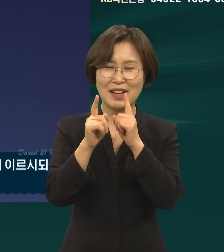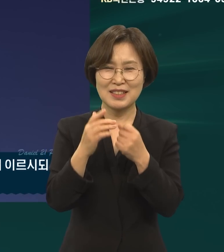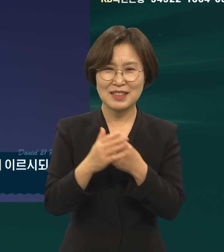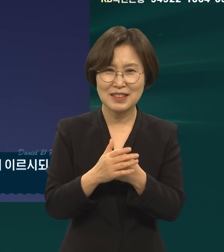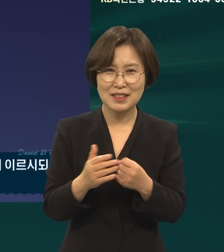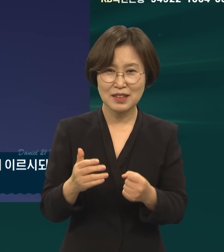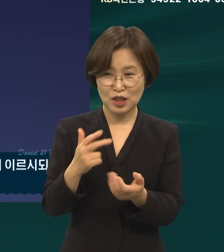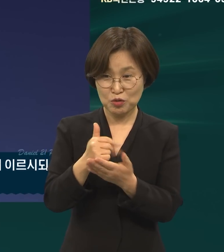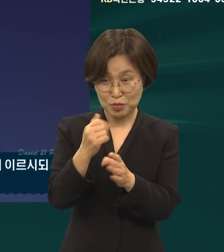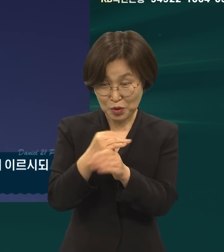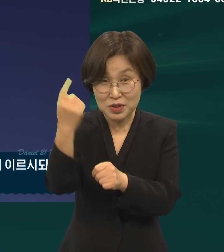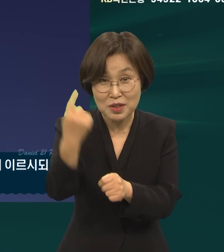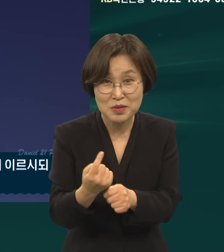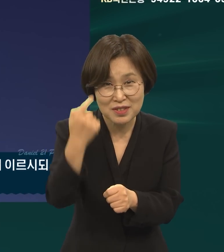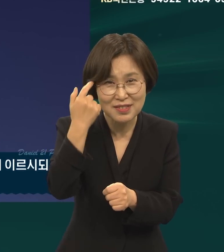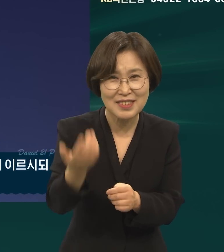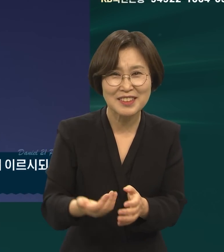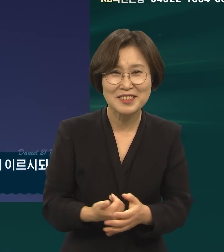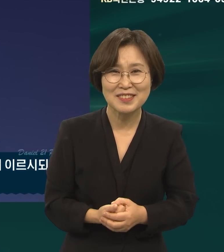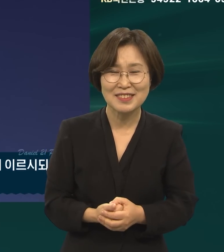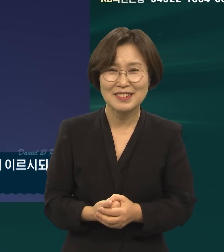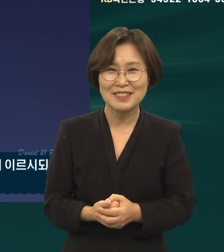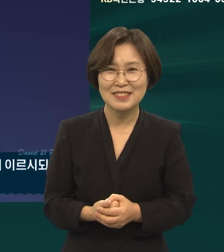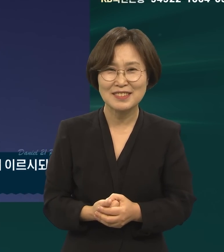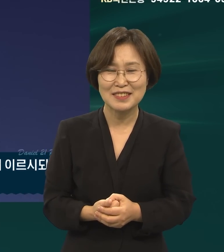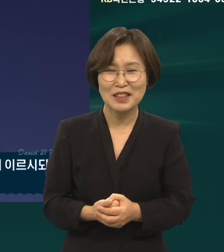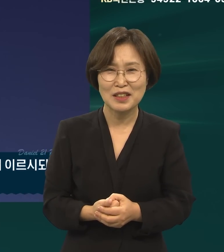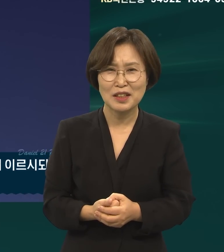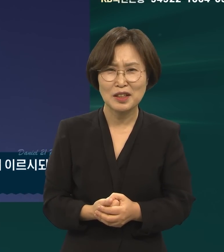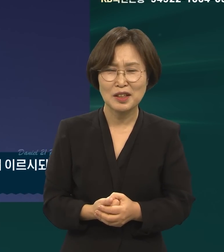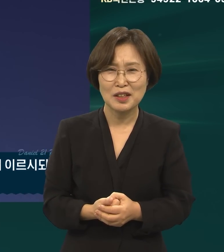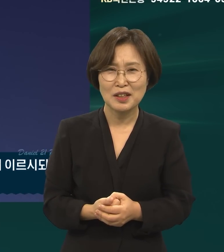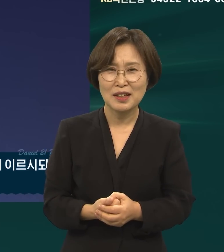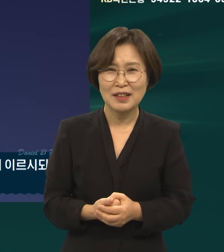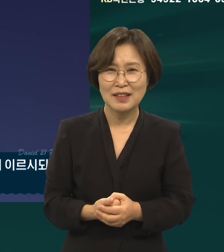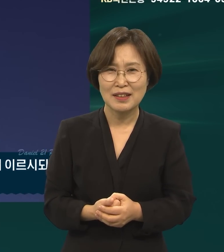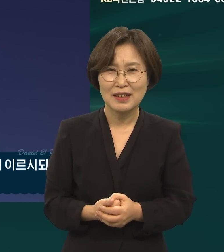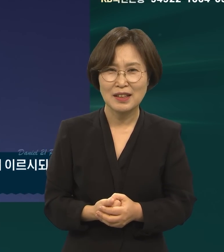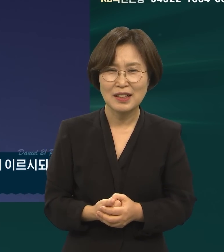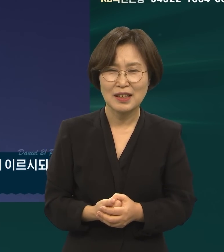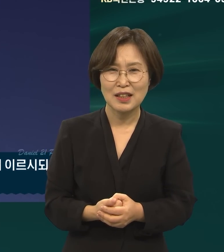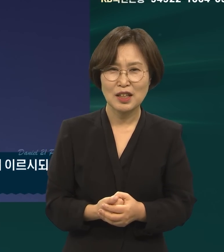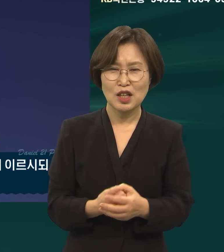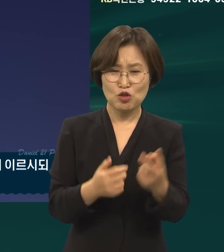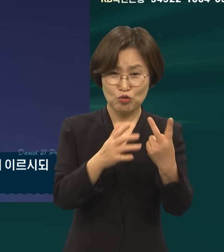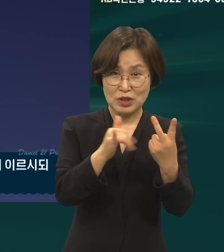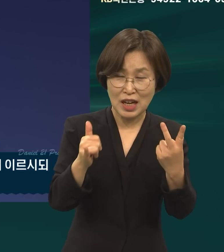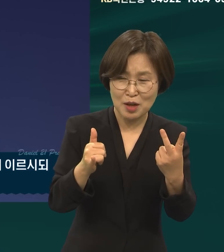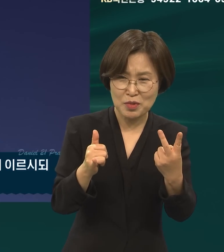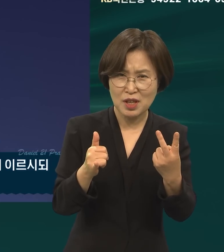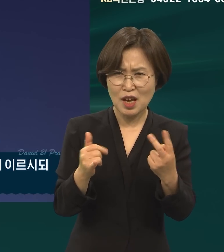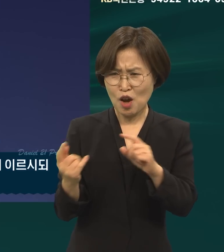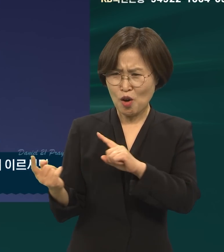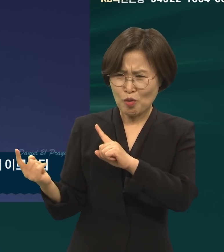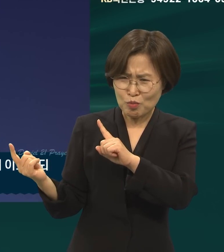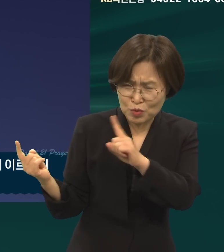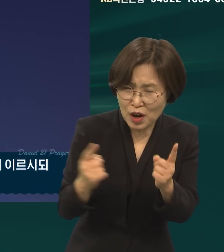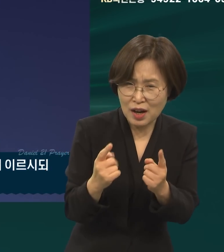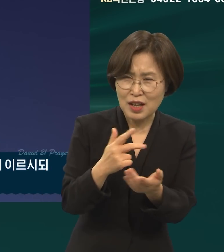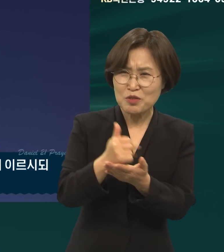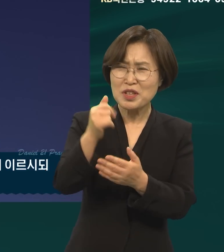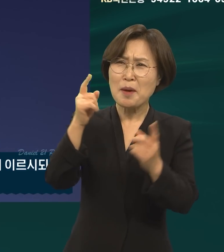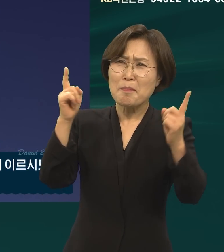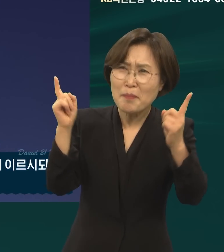주님이 언제 오셨을까요? 뭐 할 때 오신 거예요? 우리 주님이 부활하셨다는 선포를 하고 있을 때